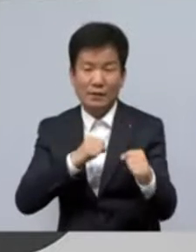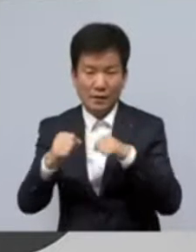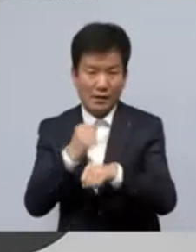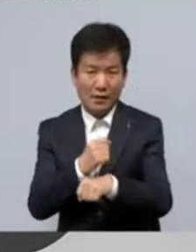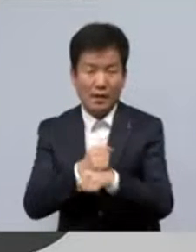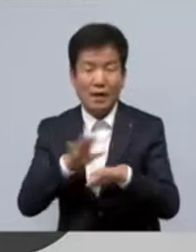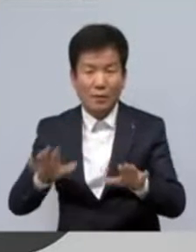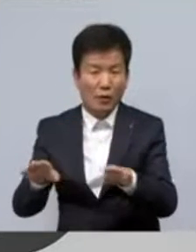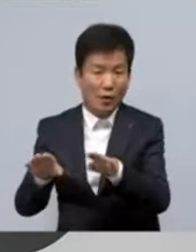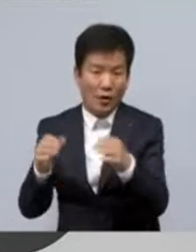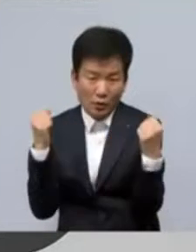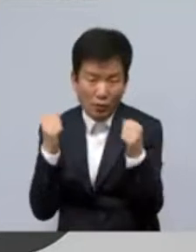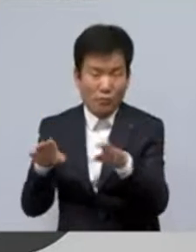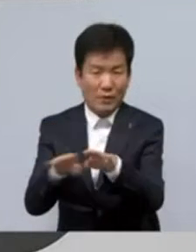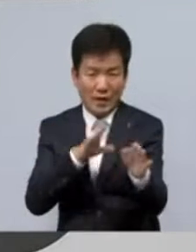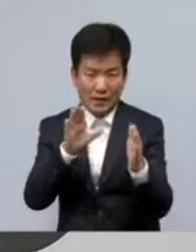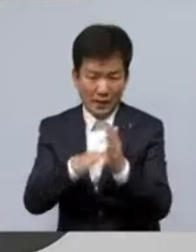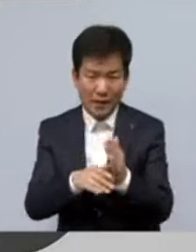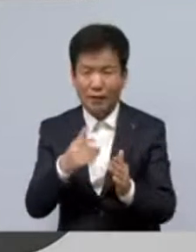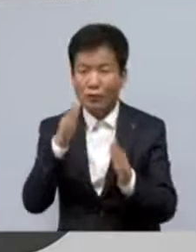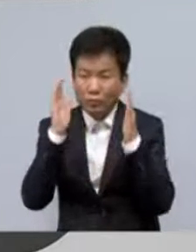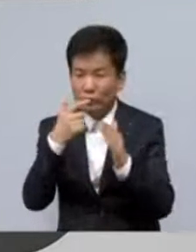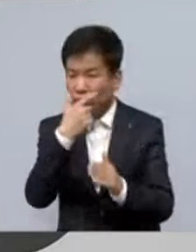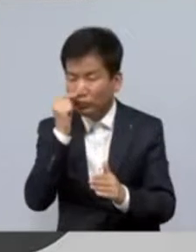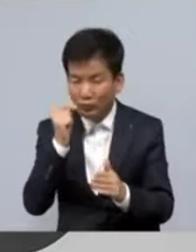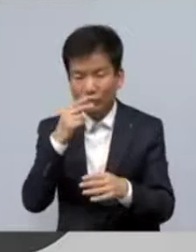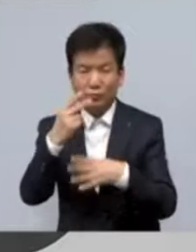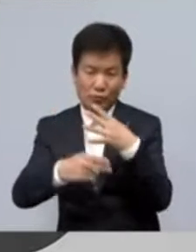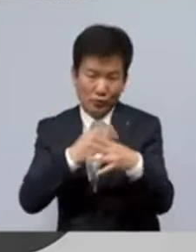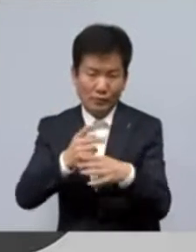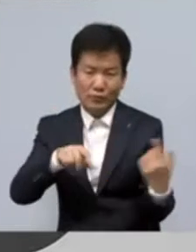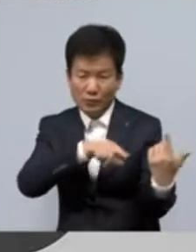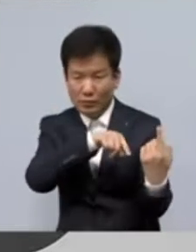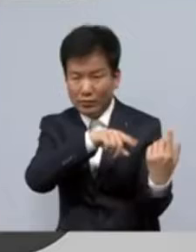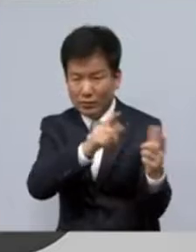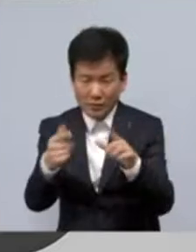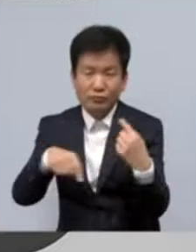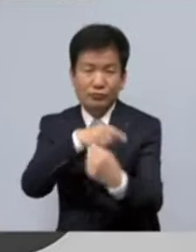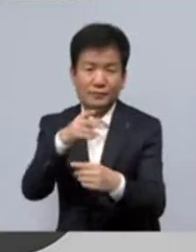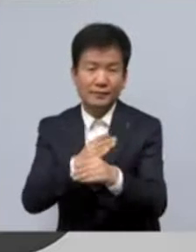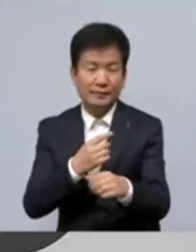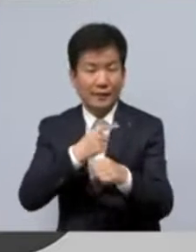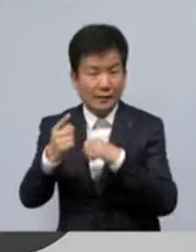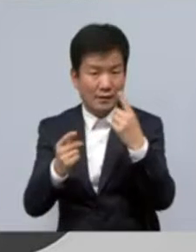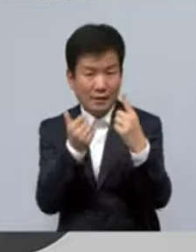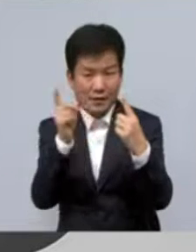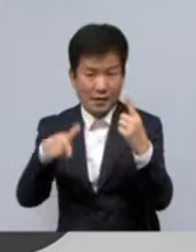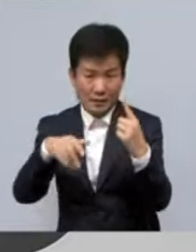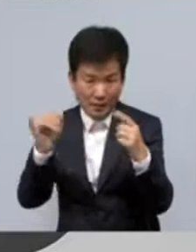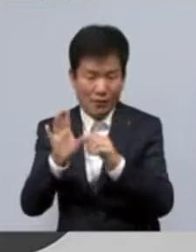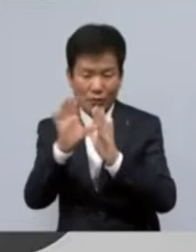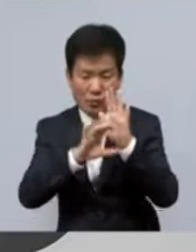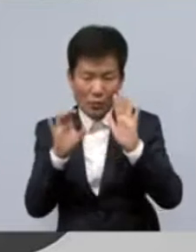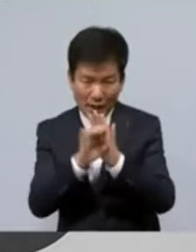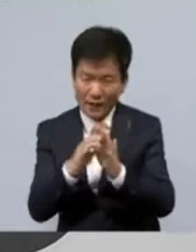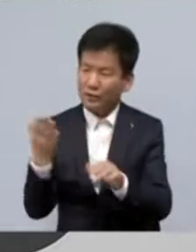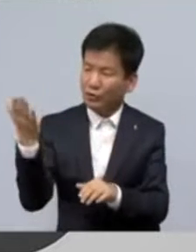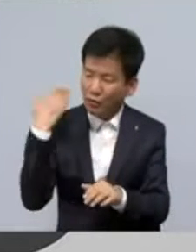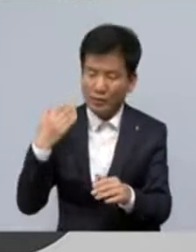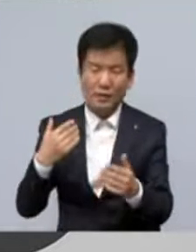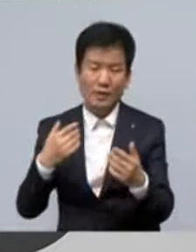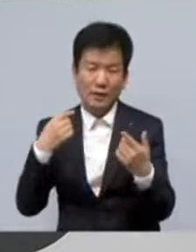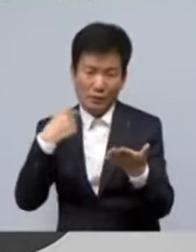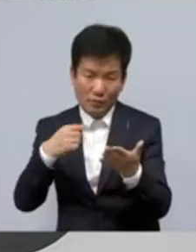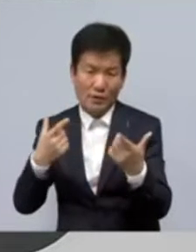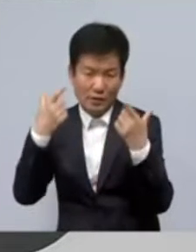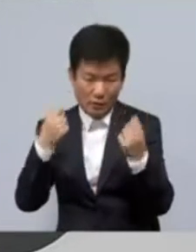이번 겨울 방학에 도교 6개월 손을 막기 위해 다양한 프로그램을 진행합니다 내년 1학기에 는 코로나 1구 이전 수준으로 교육을